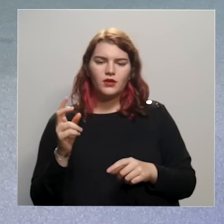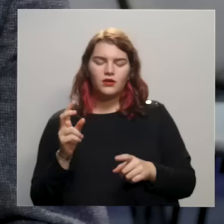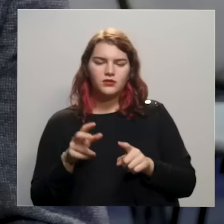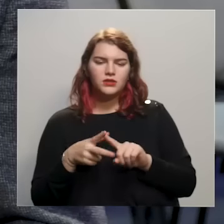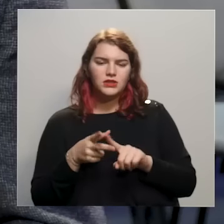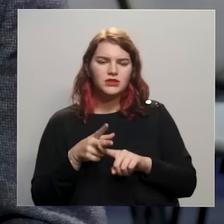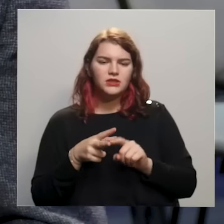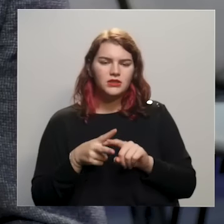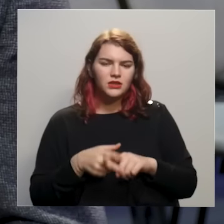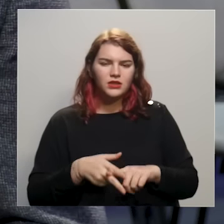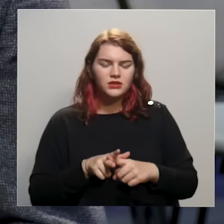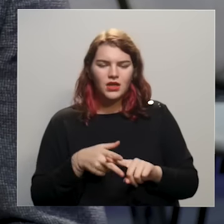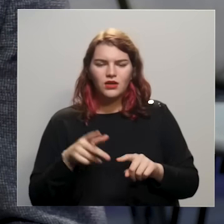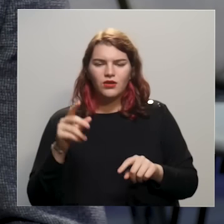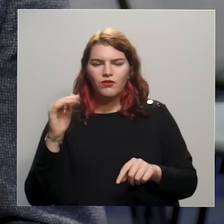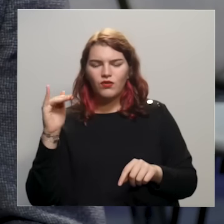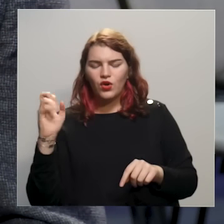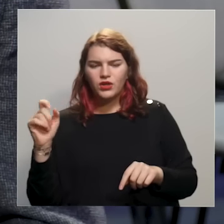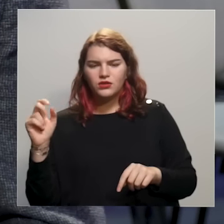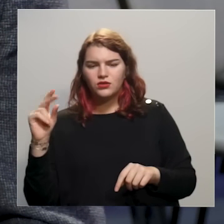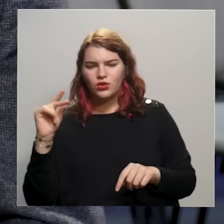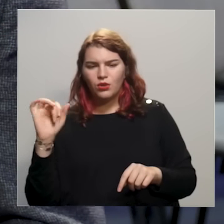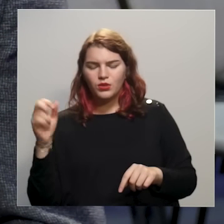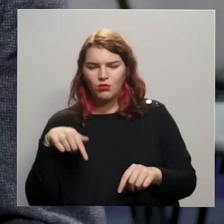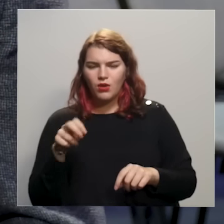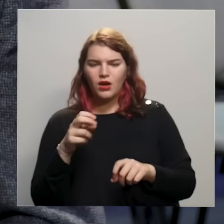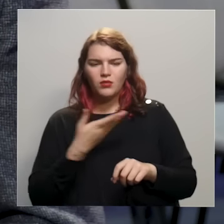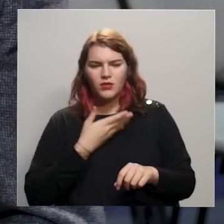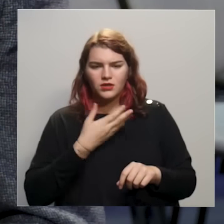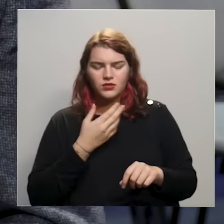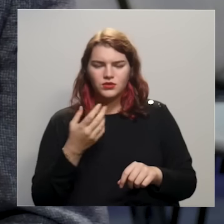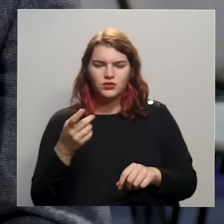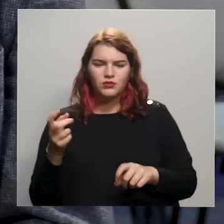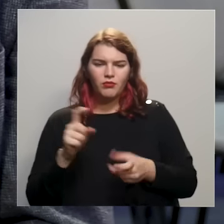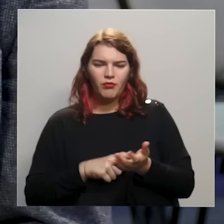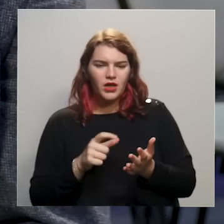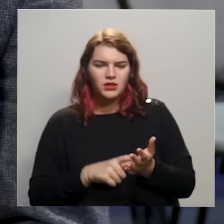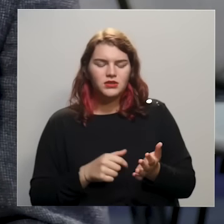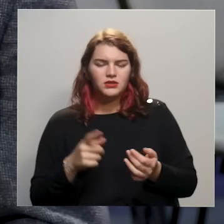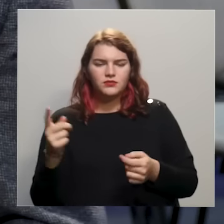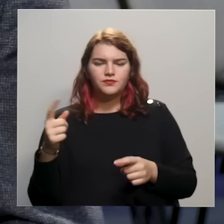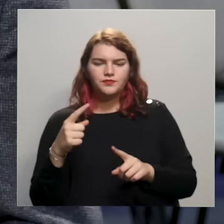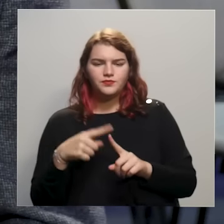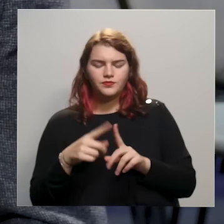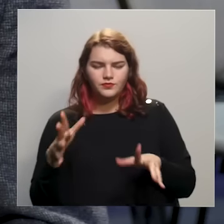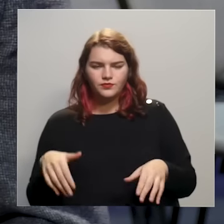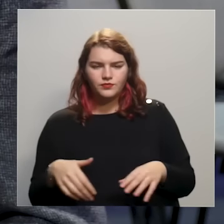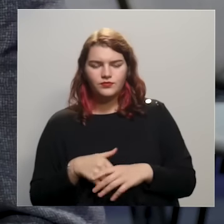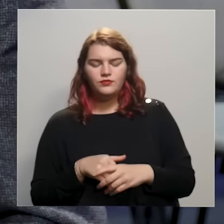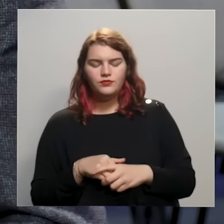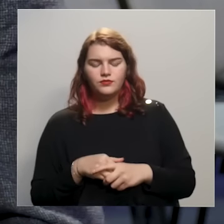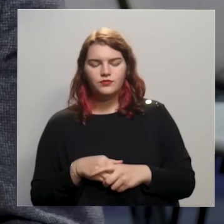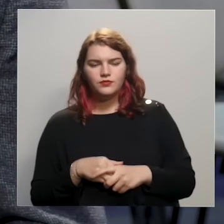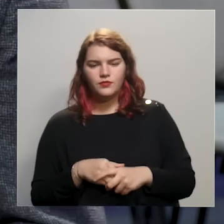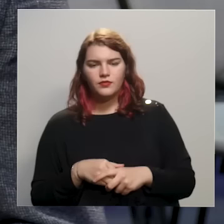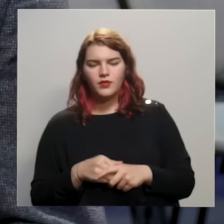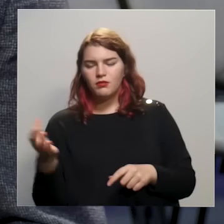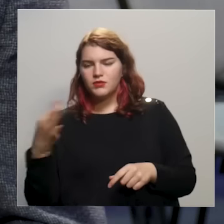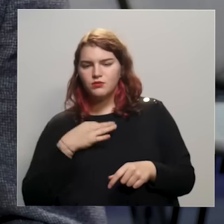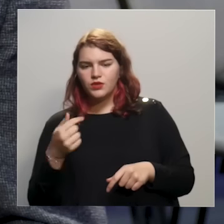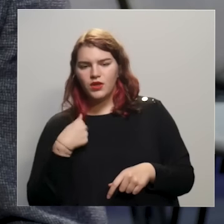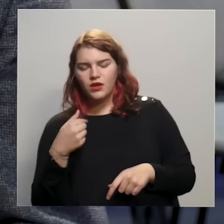șef, era Florin Doboș, care e păstor la pensie acum, la biserică, a fost la biserică, îmi spune